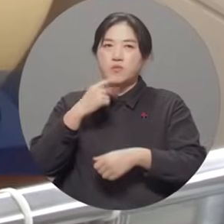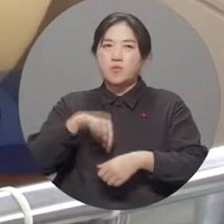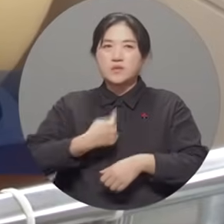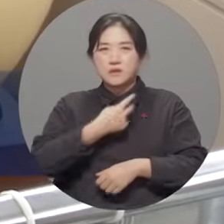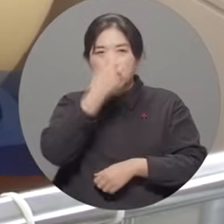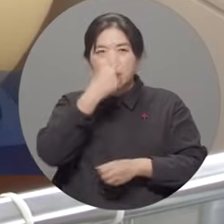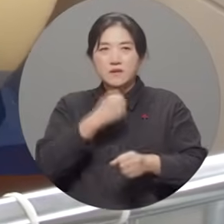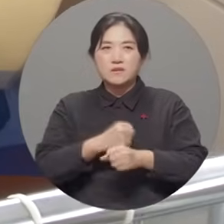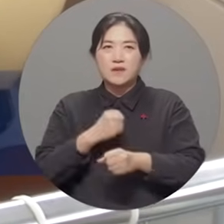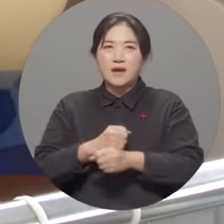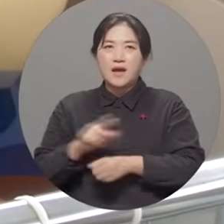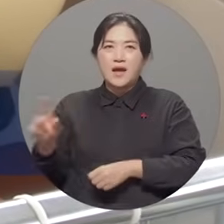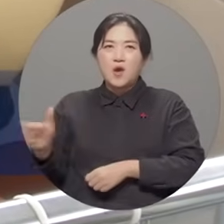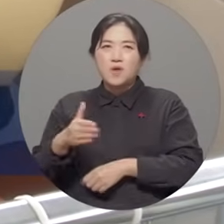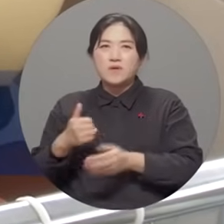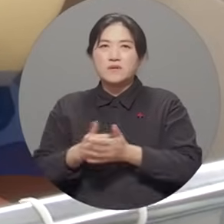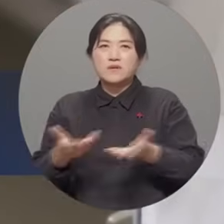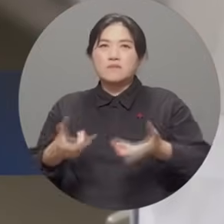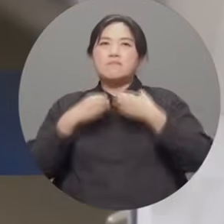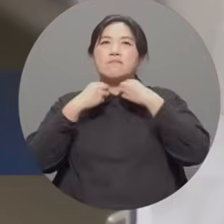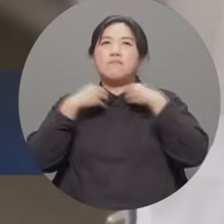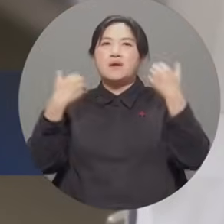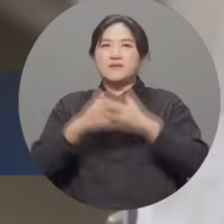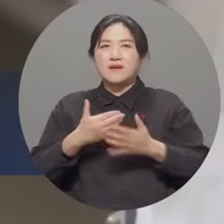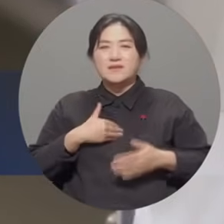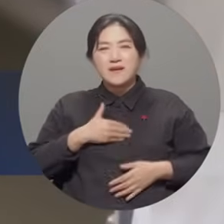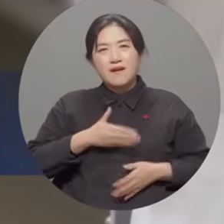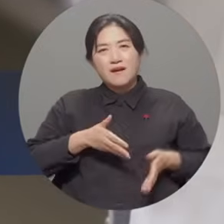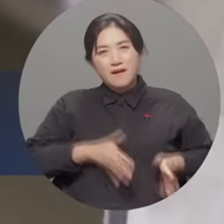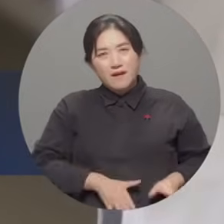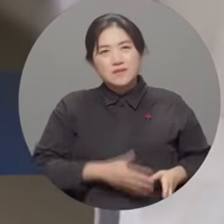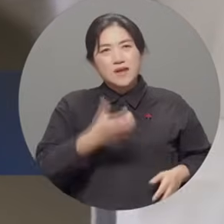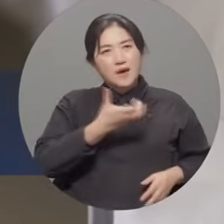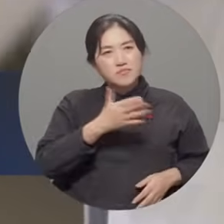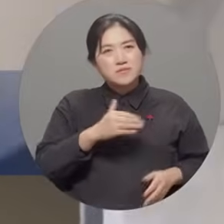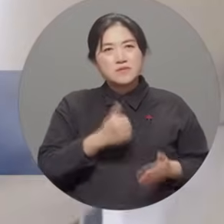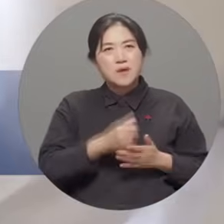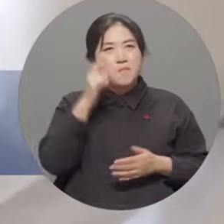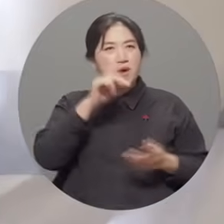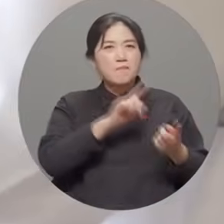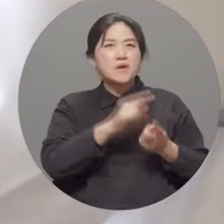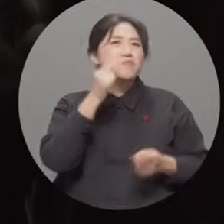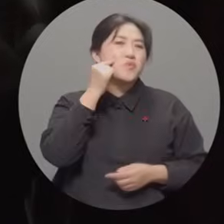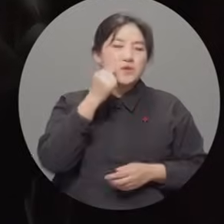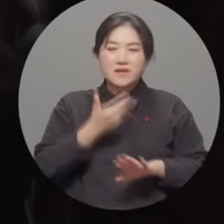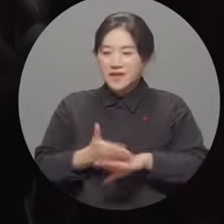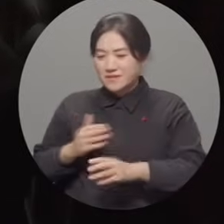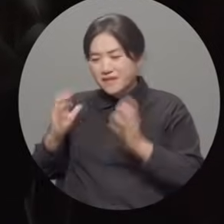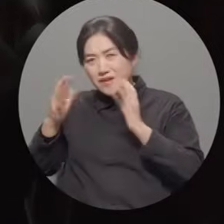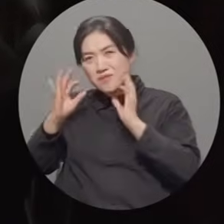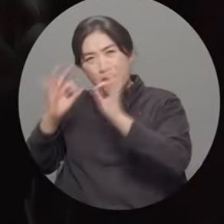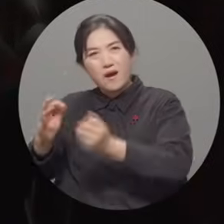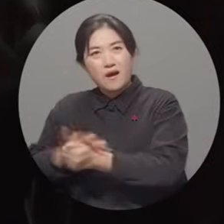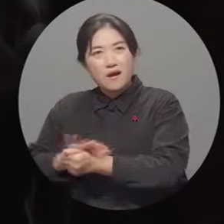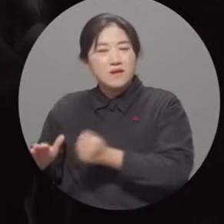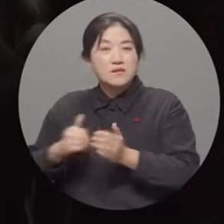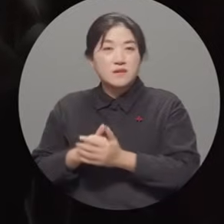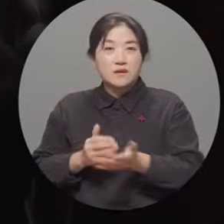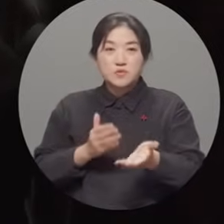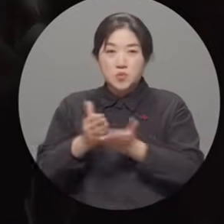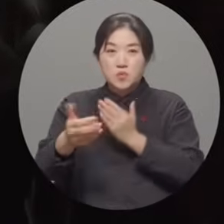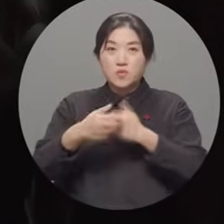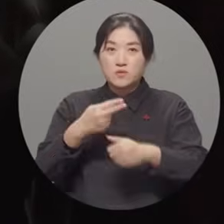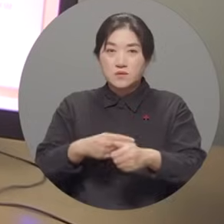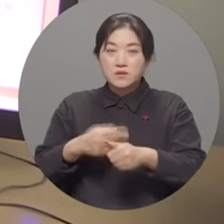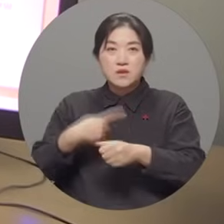너무 많아서 저도 뭐 저희 애들 아픈데 실제 애를 못 보고 있습니다. 나는 지금 그나마 있는 전공의들마저